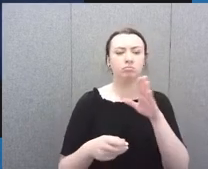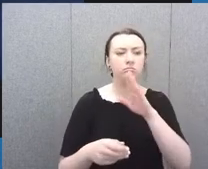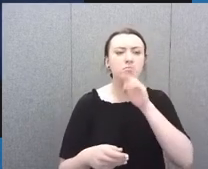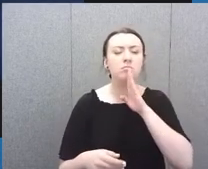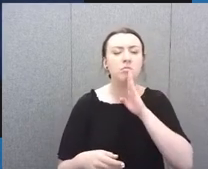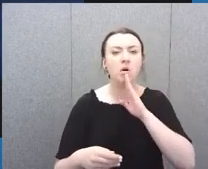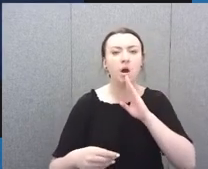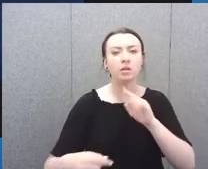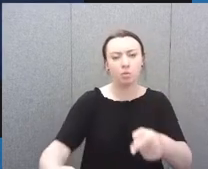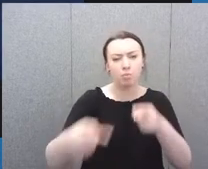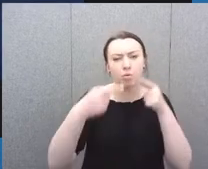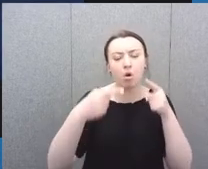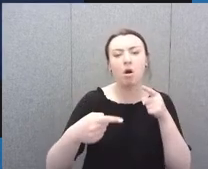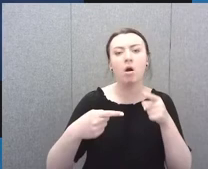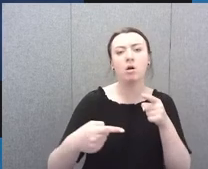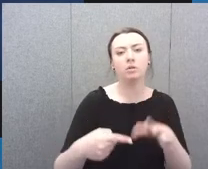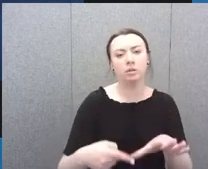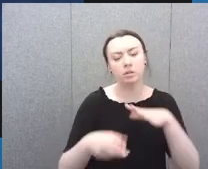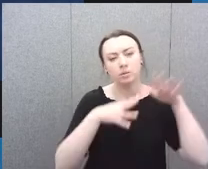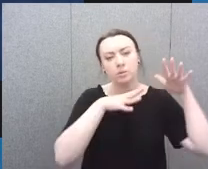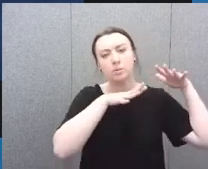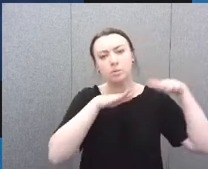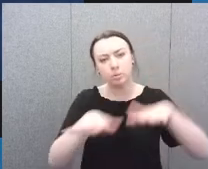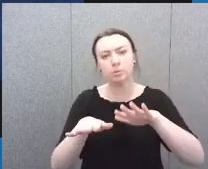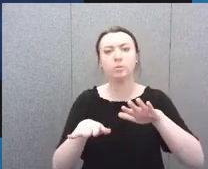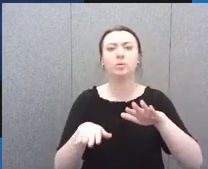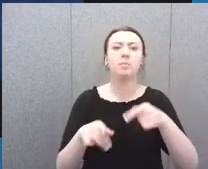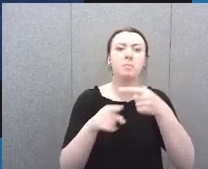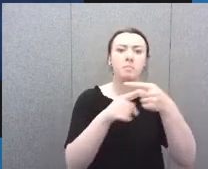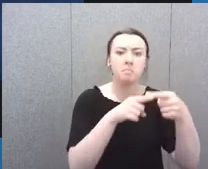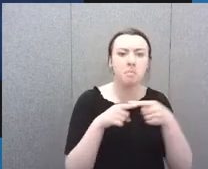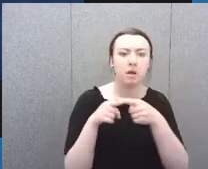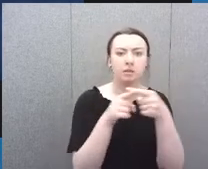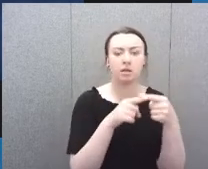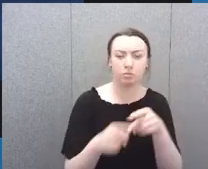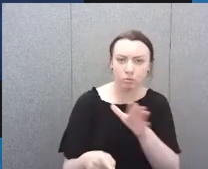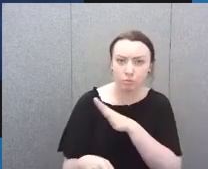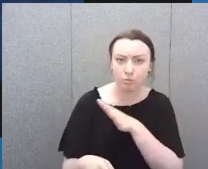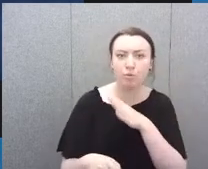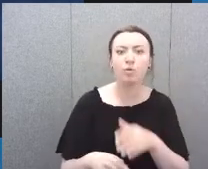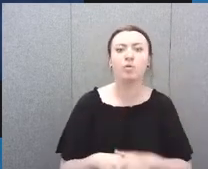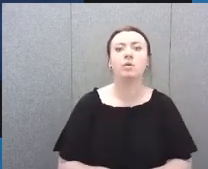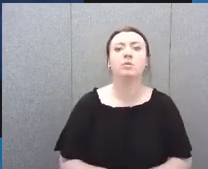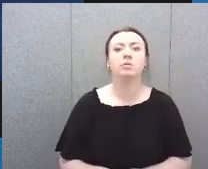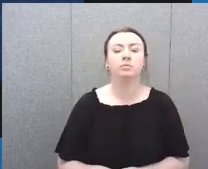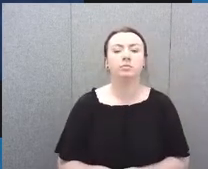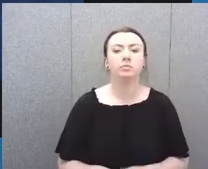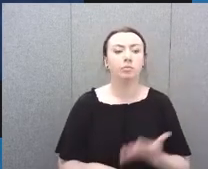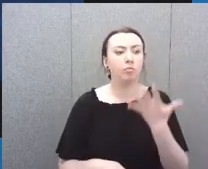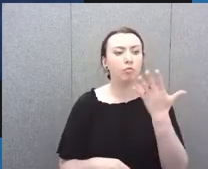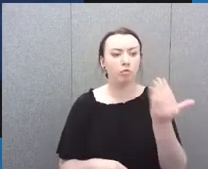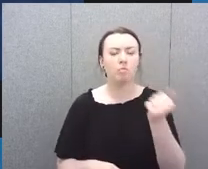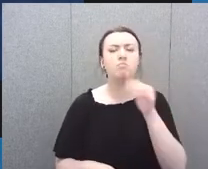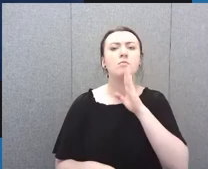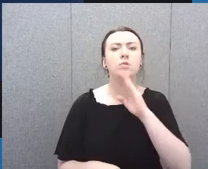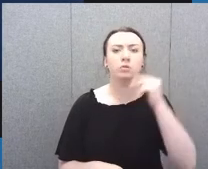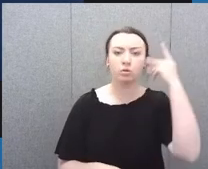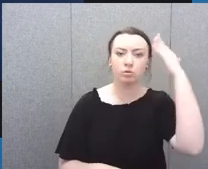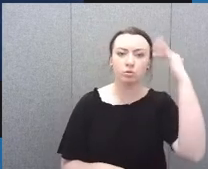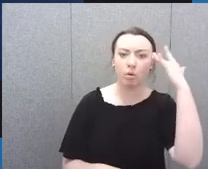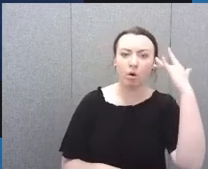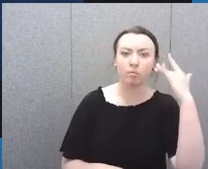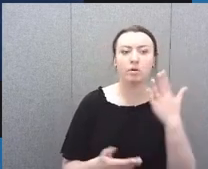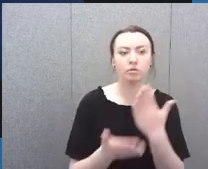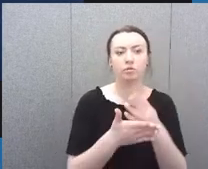массовые протесты женщин во время Рамадана в 2014 году и также оппозиция авторитарному белорусскому режиму.